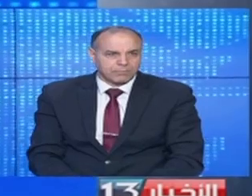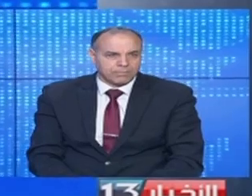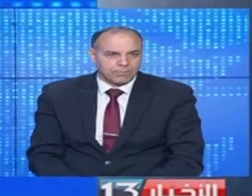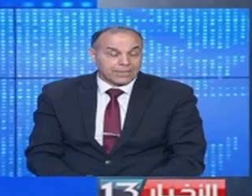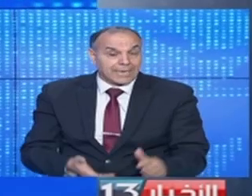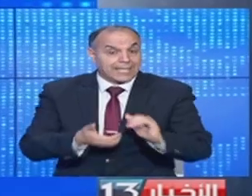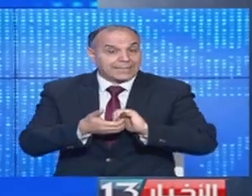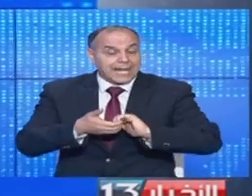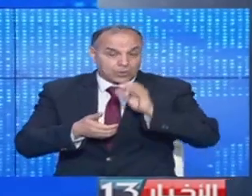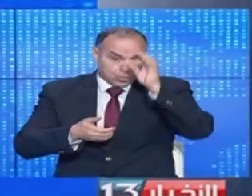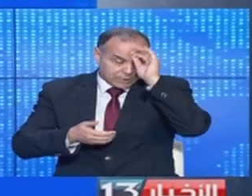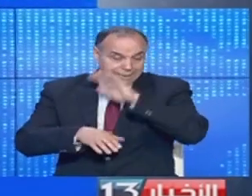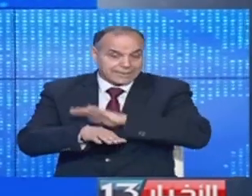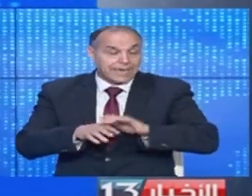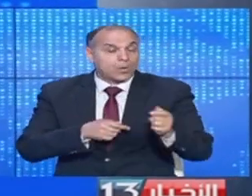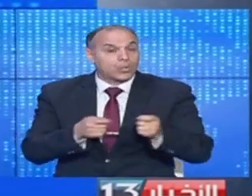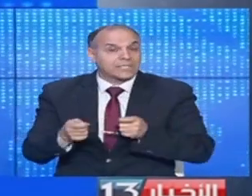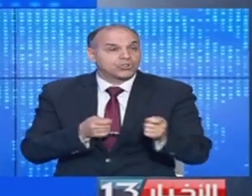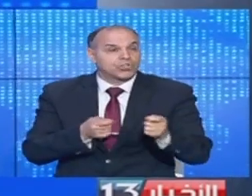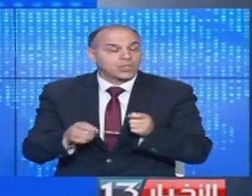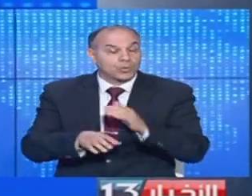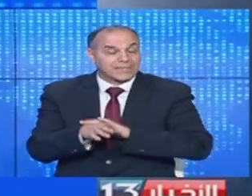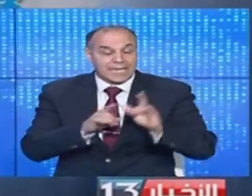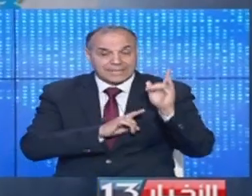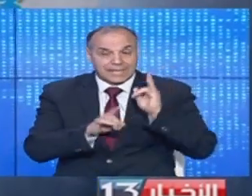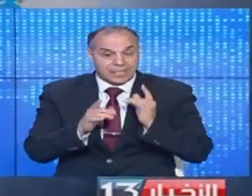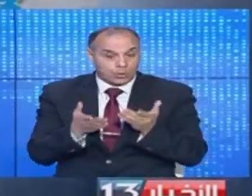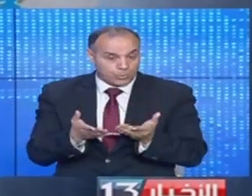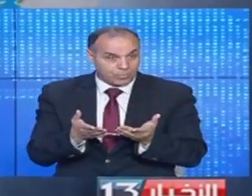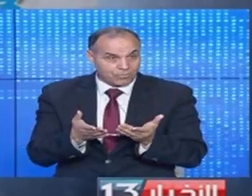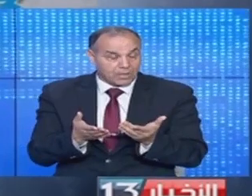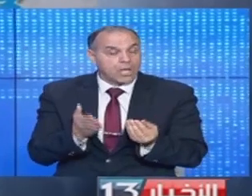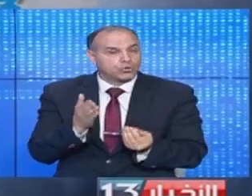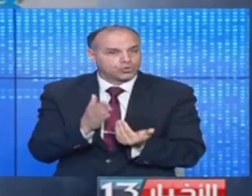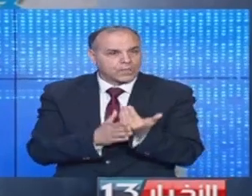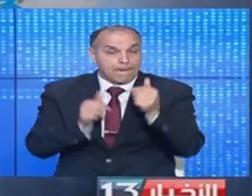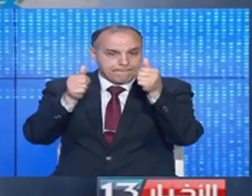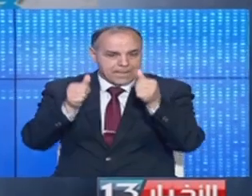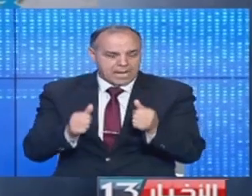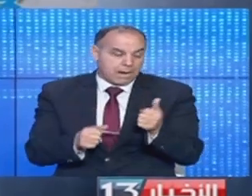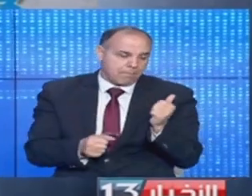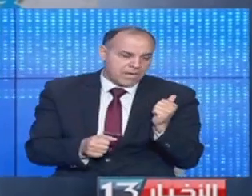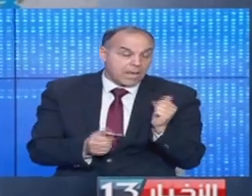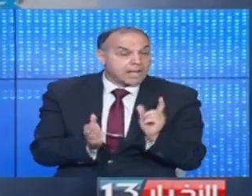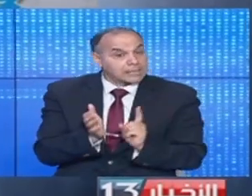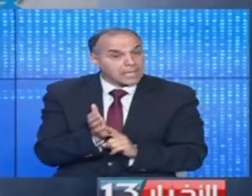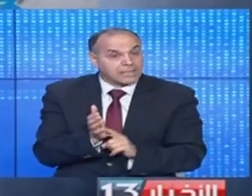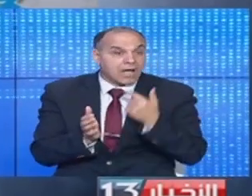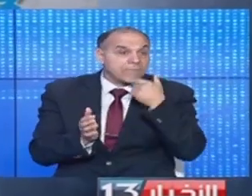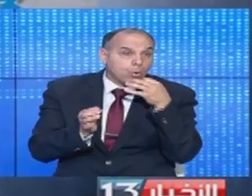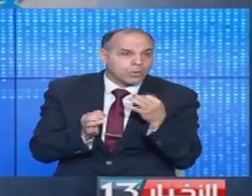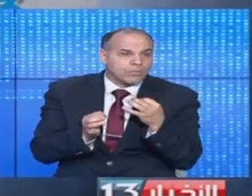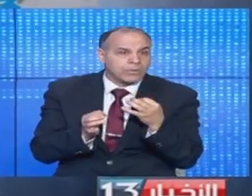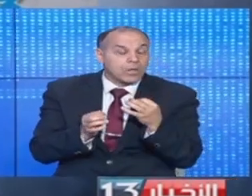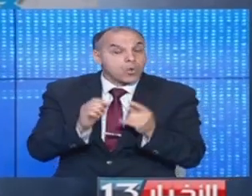الاتحاد التونسي للصناعه والتجاره والصناعات التقليديه قد جدد في بلاغ له امس التاكيد على